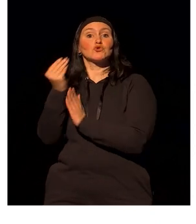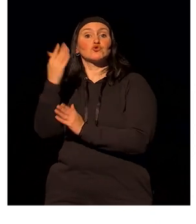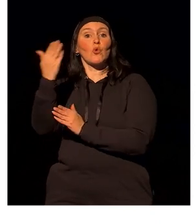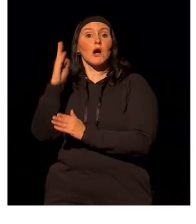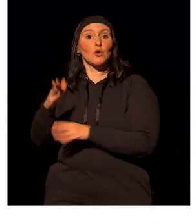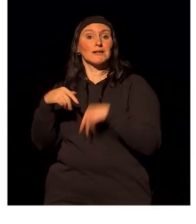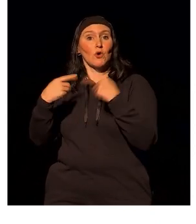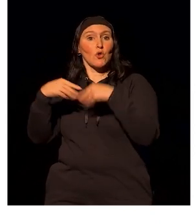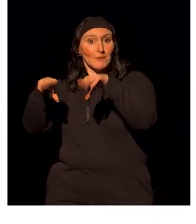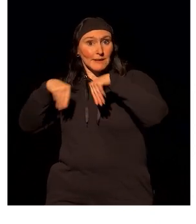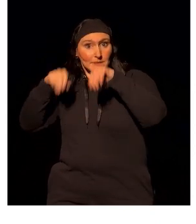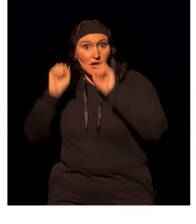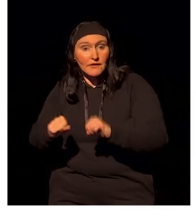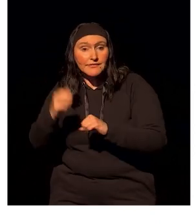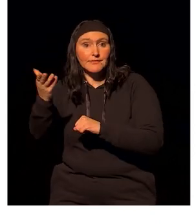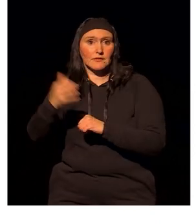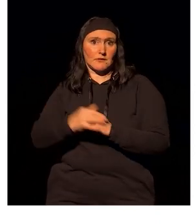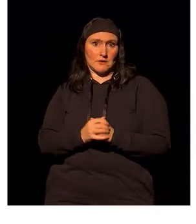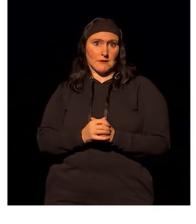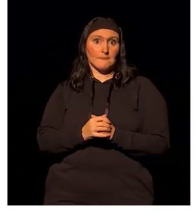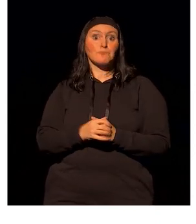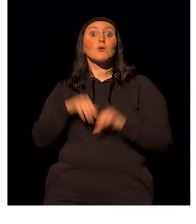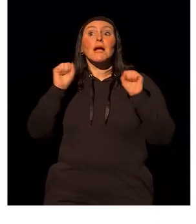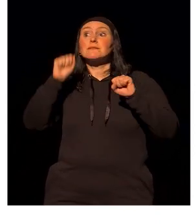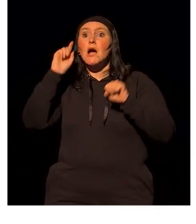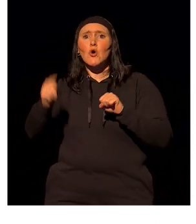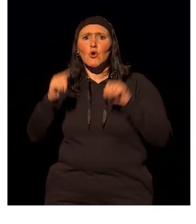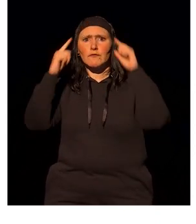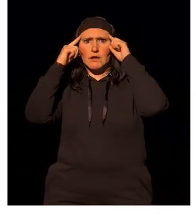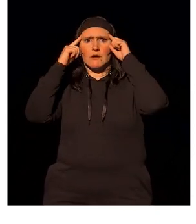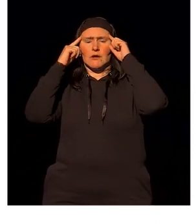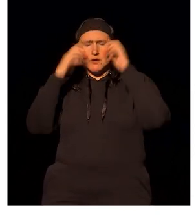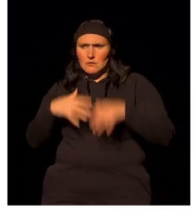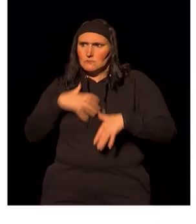Dinge zeigen, die verstörend und störend sind.